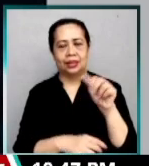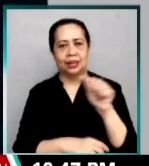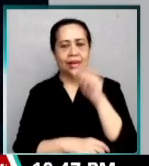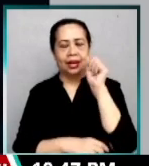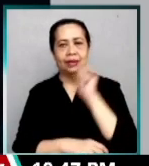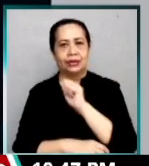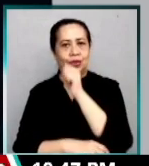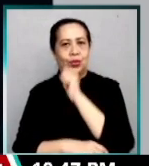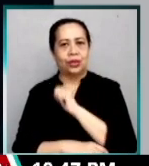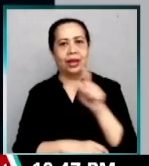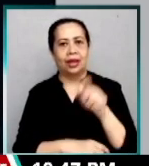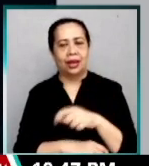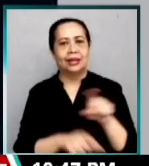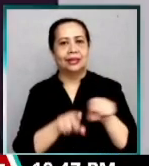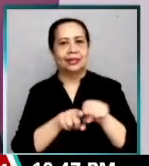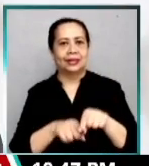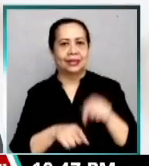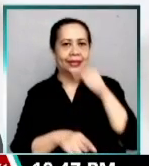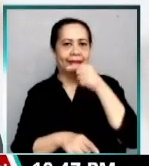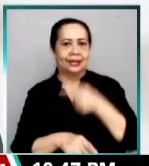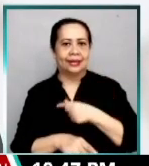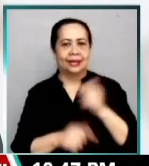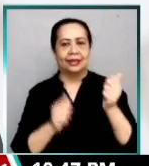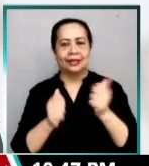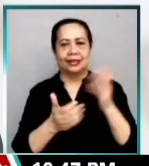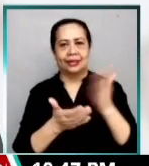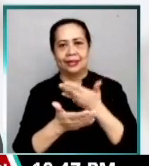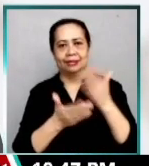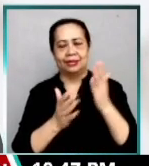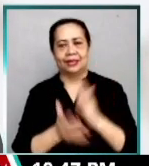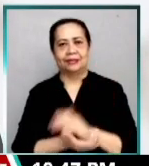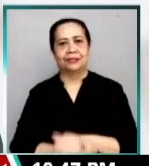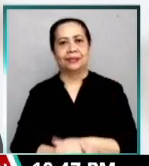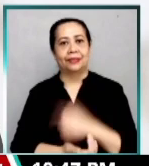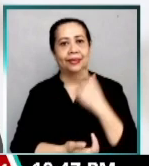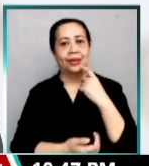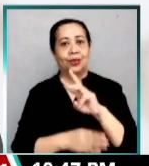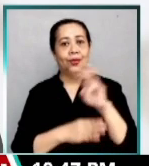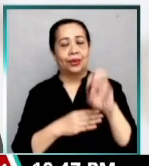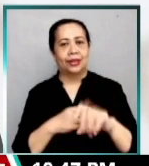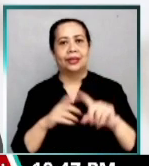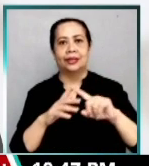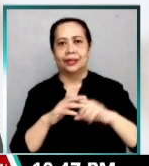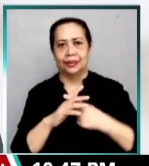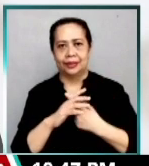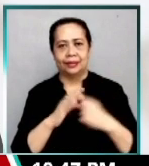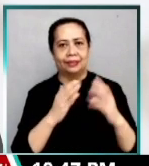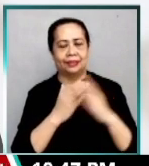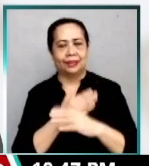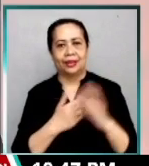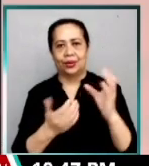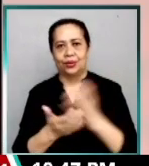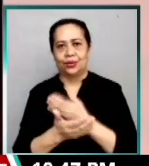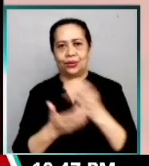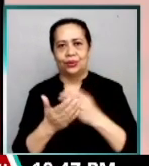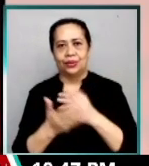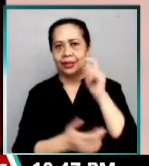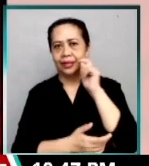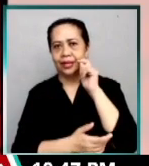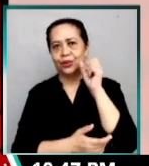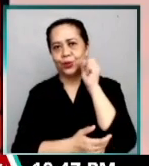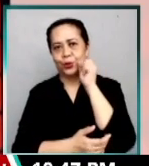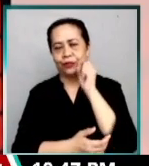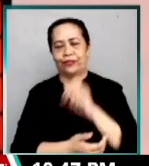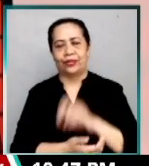band as guest celebrity. Nitong weekend nagsimula ang comeback concert ni Taylor. Umabot